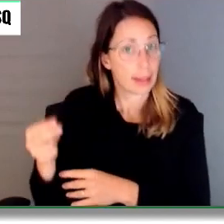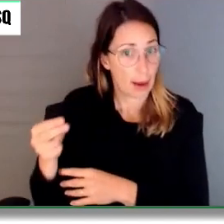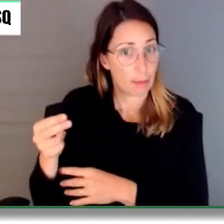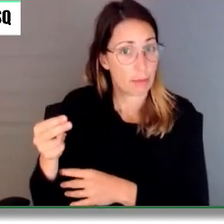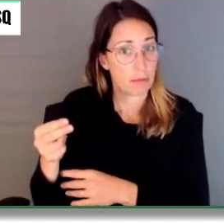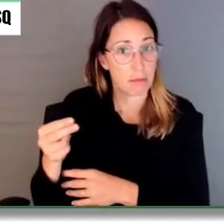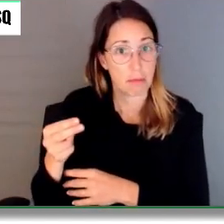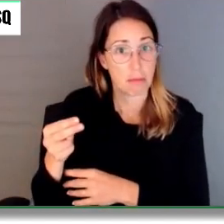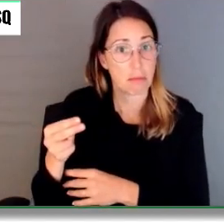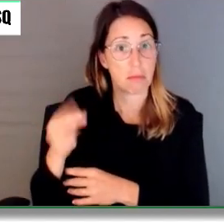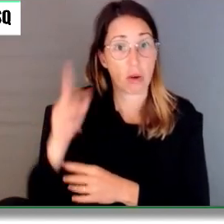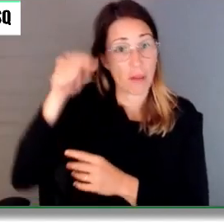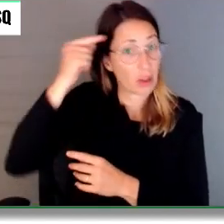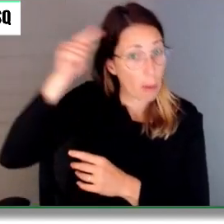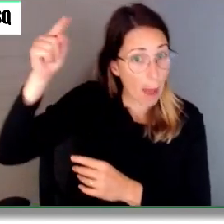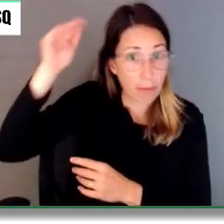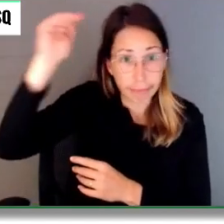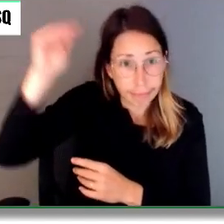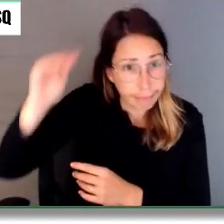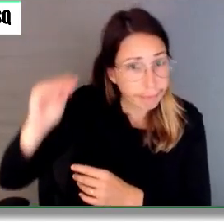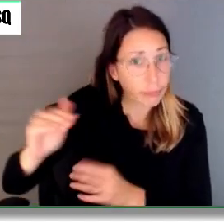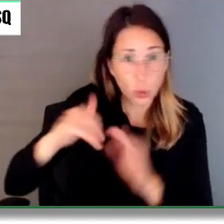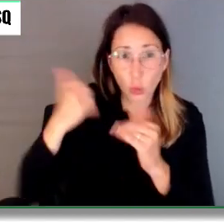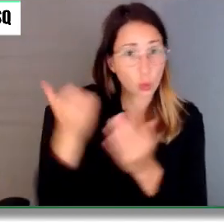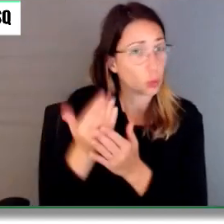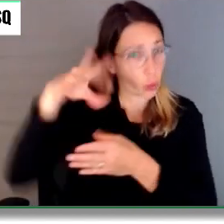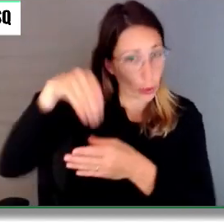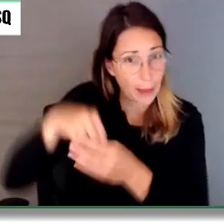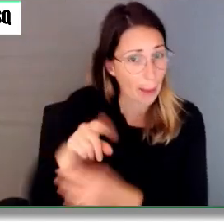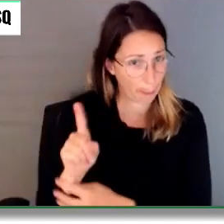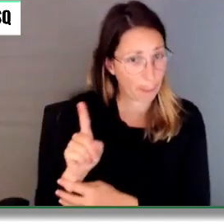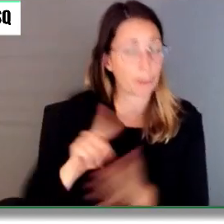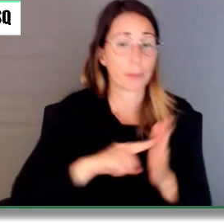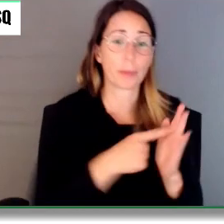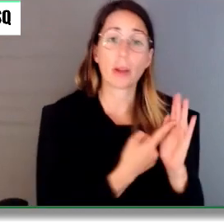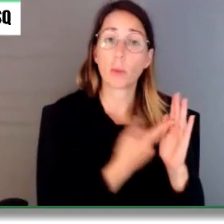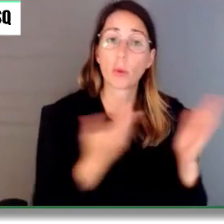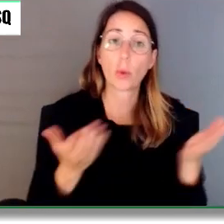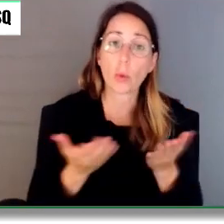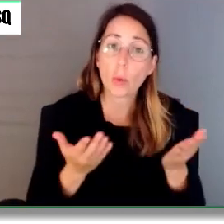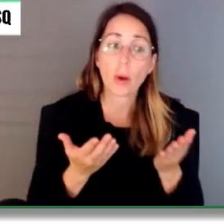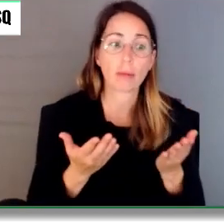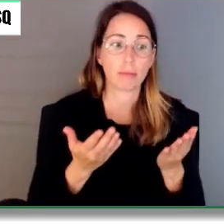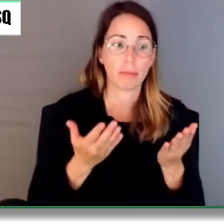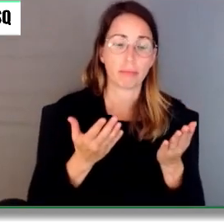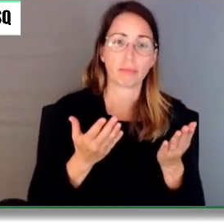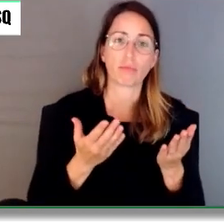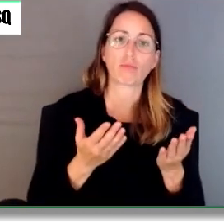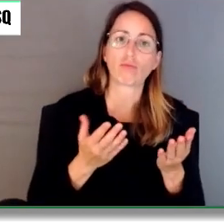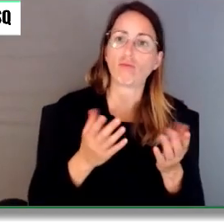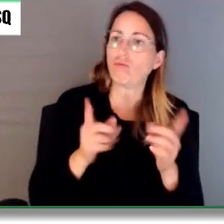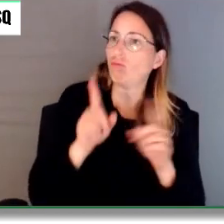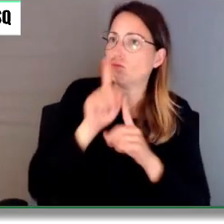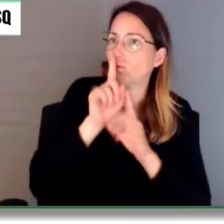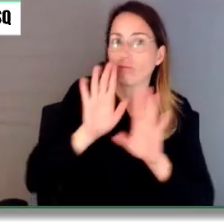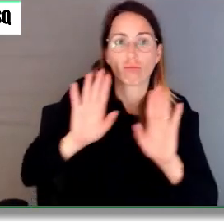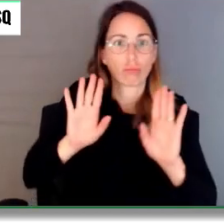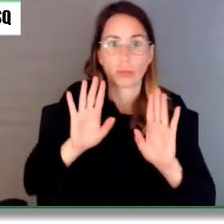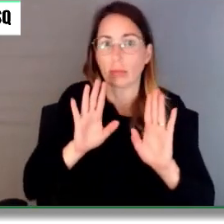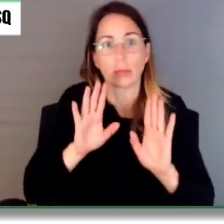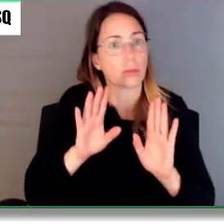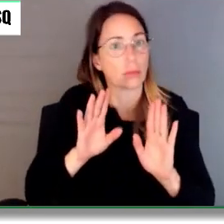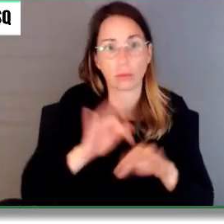gouvernement. Au départ, on l'avait écarté, on l'avait omis, et ce par plusieurs